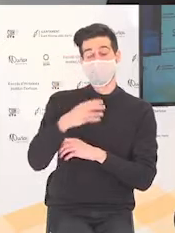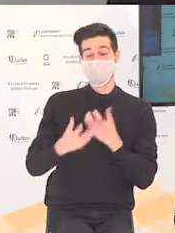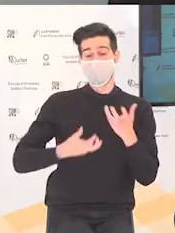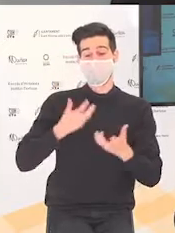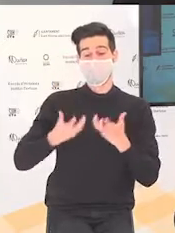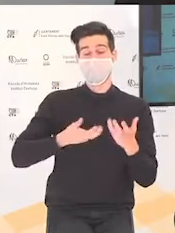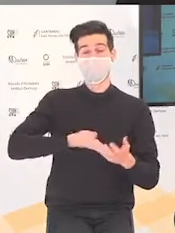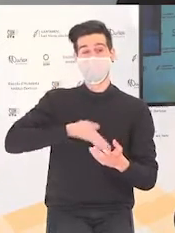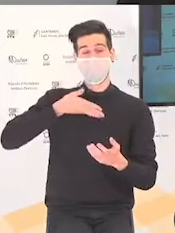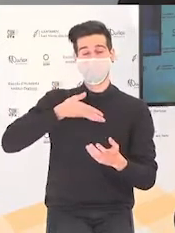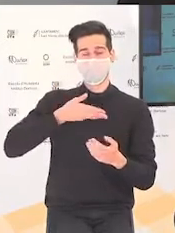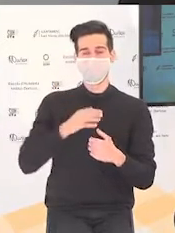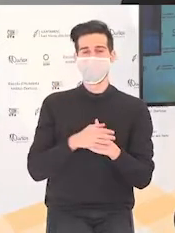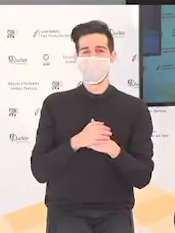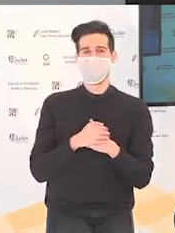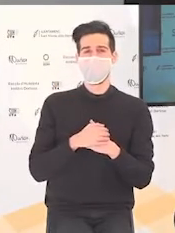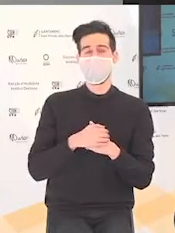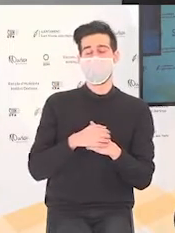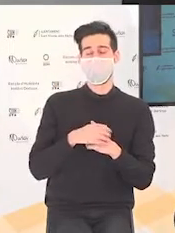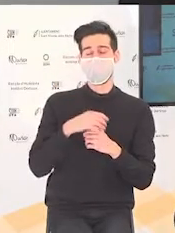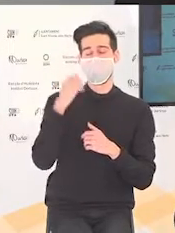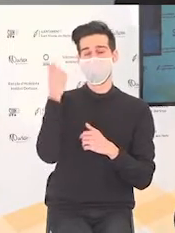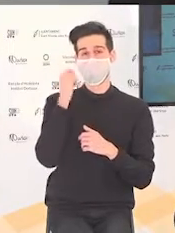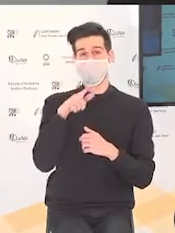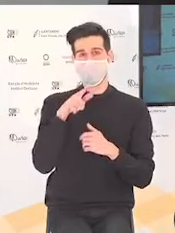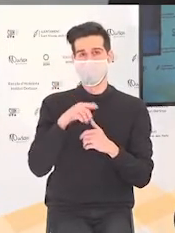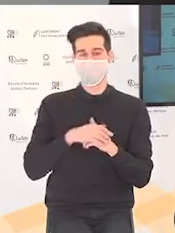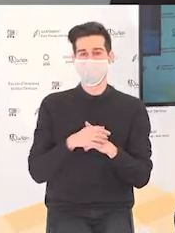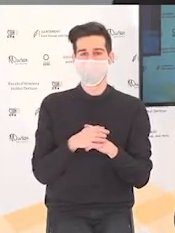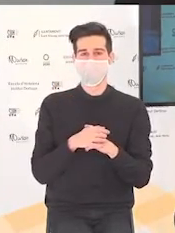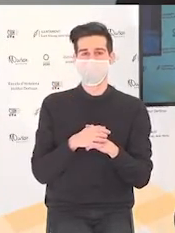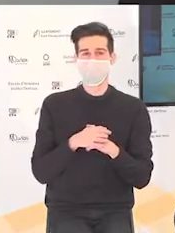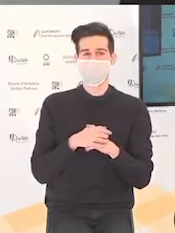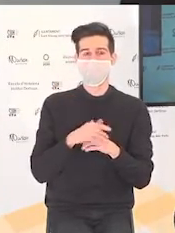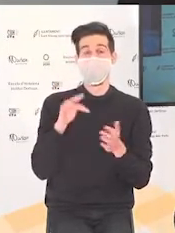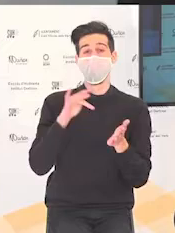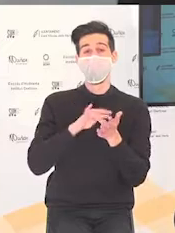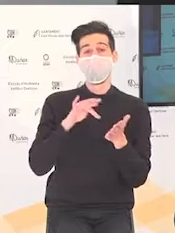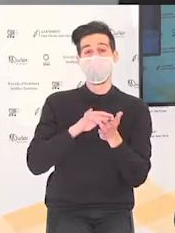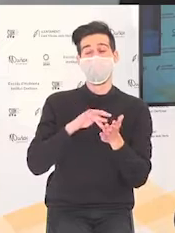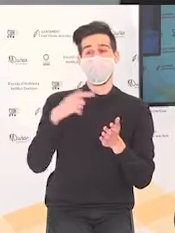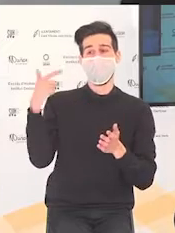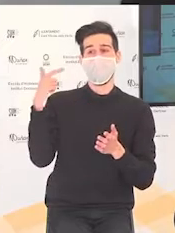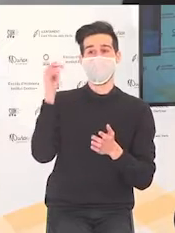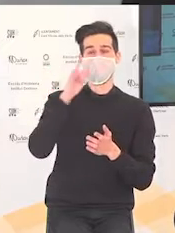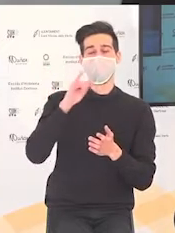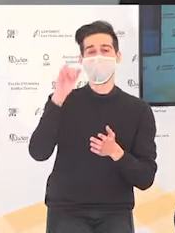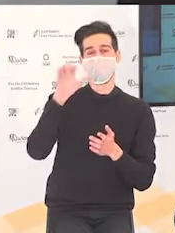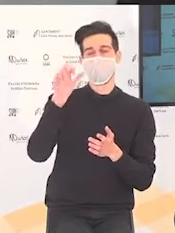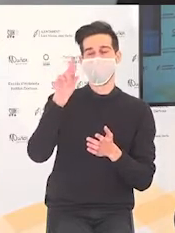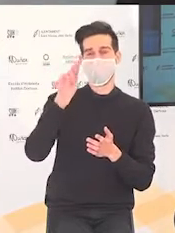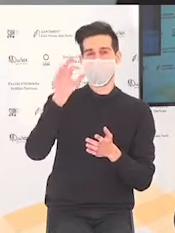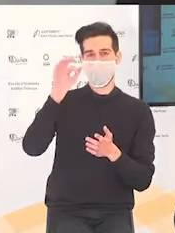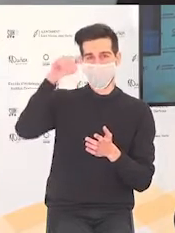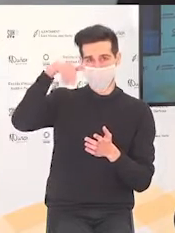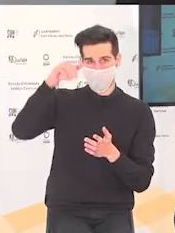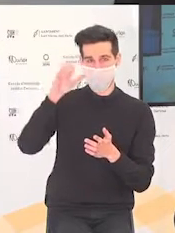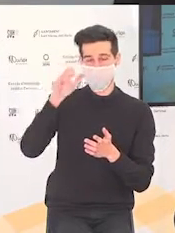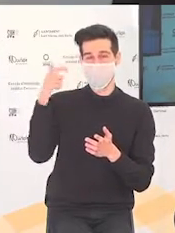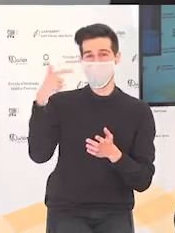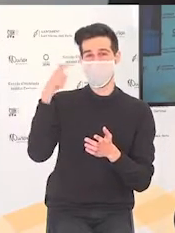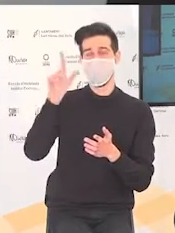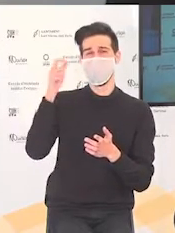a estudiar. I va tenir la sort d'estar amb l'equip de Jérôme Langlier, que va ser el campió del món de pastisseria de